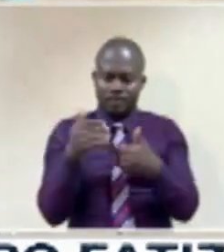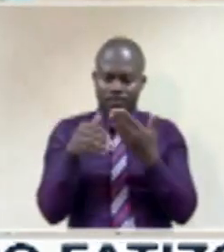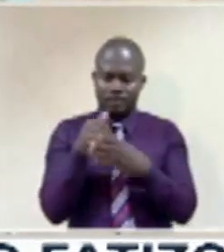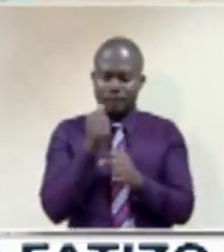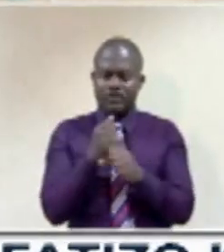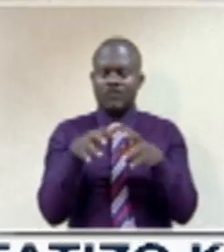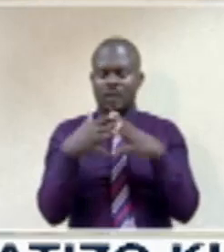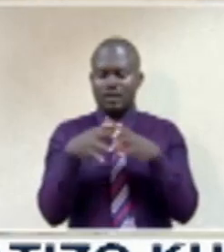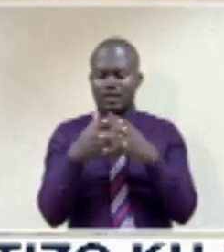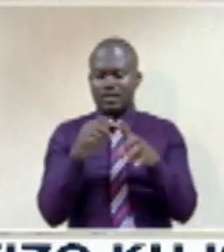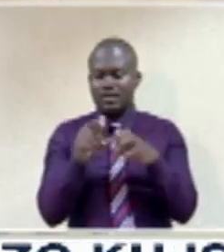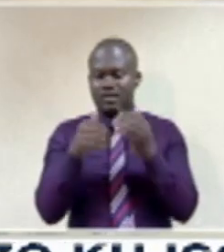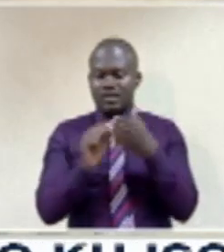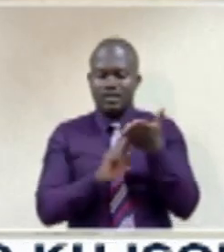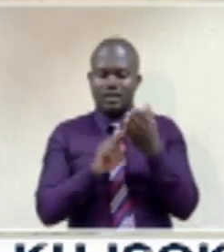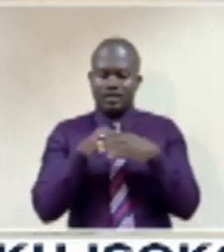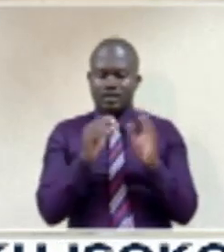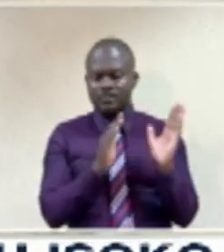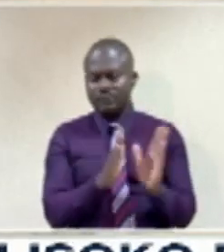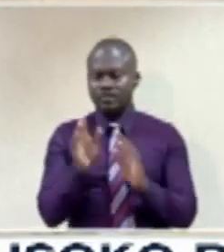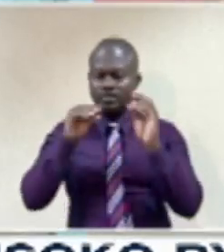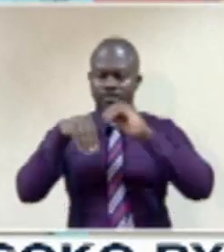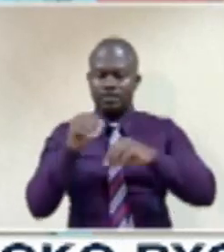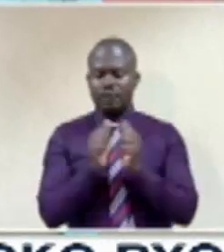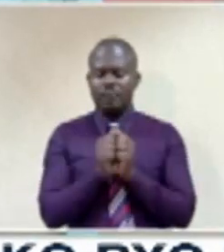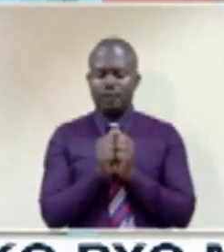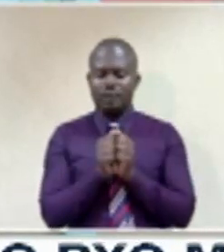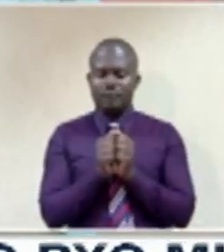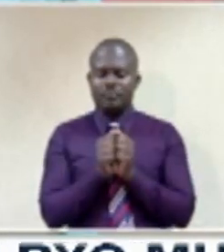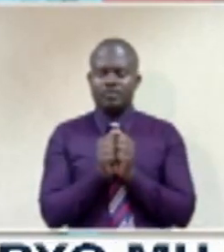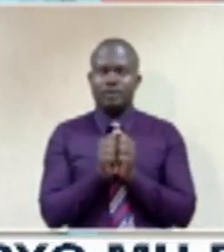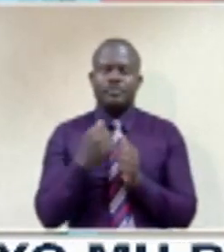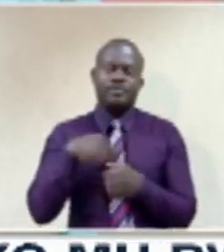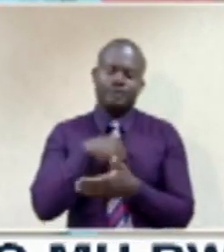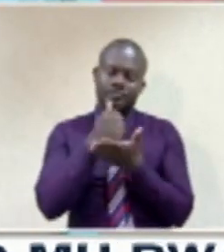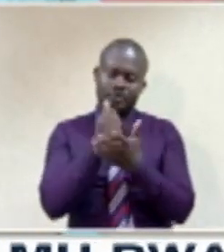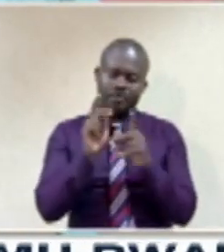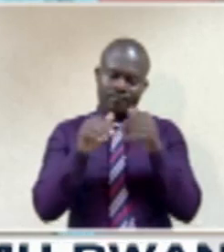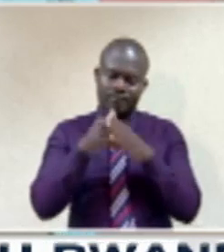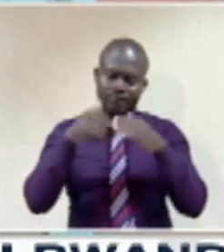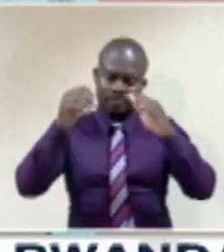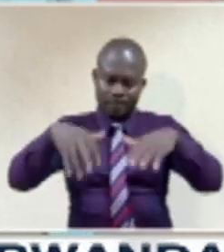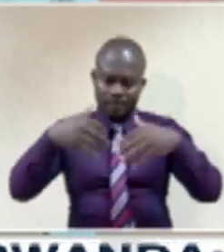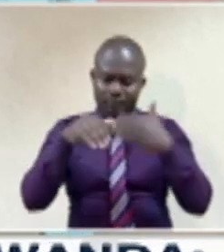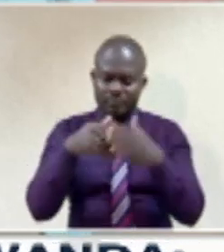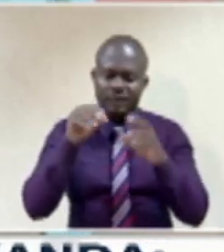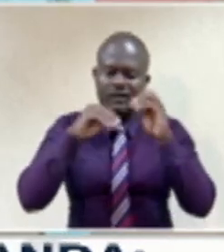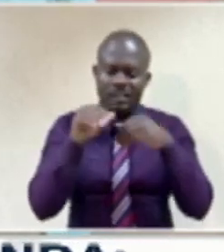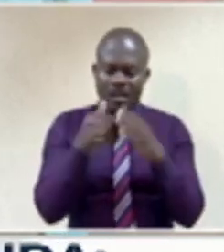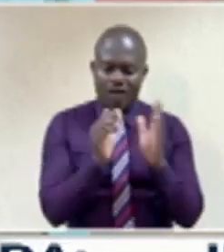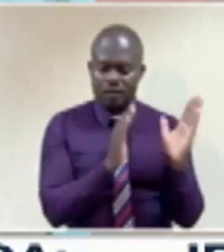akora imashini zitandukanye zifashishwa mu gutunganya umusaruro. Zifasha abaturage guhura umusaruro